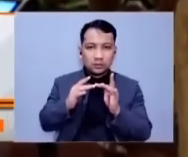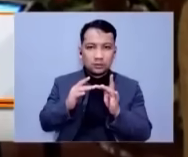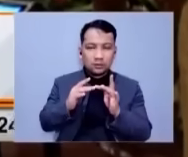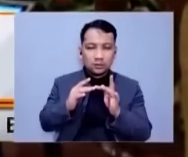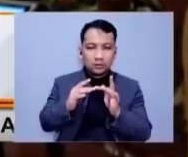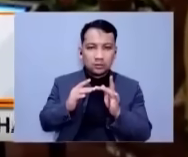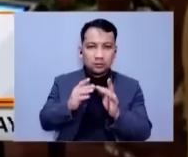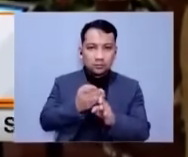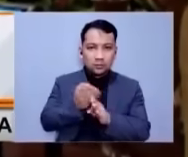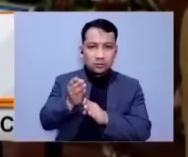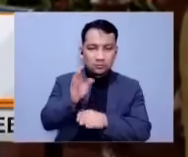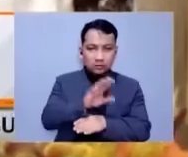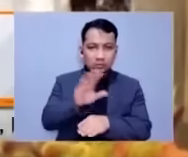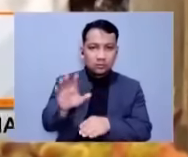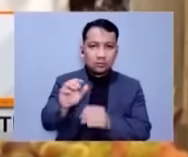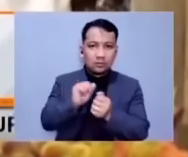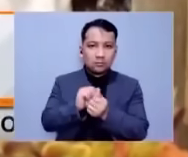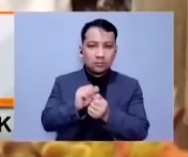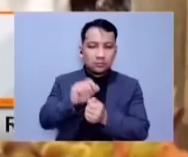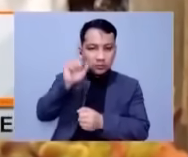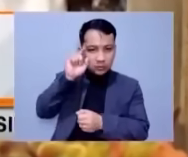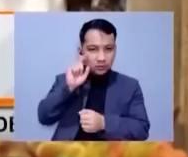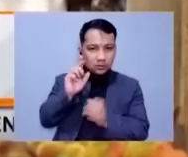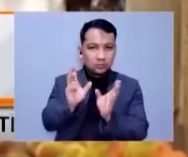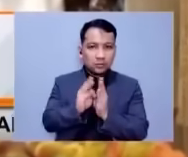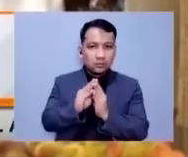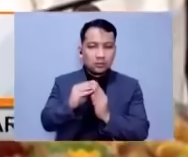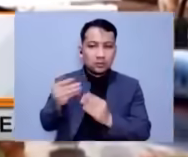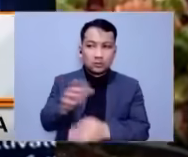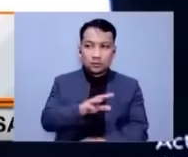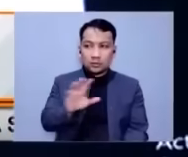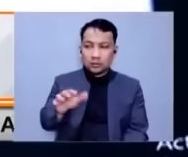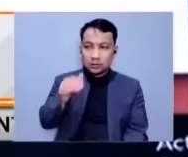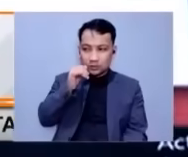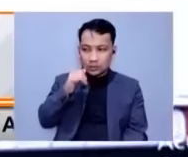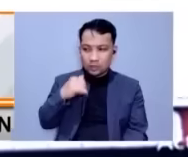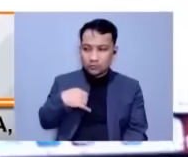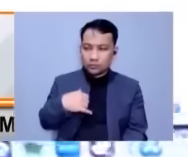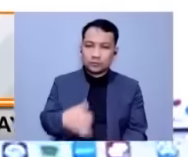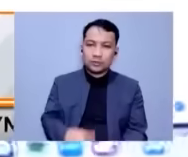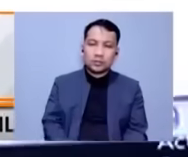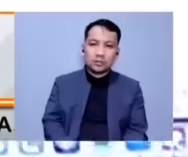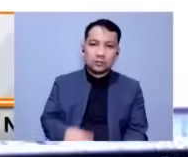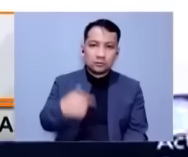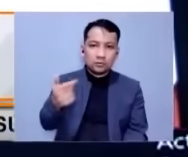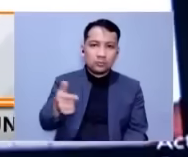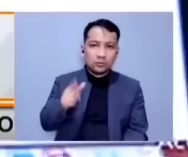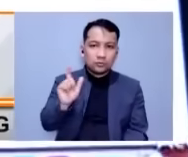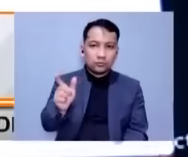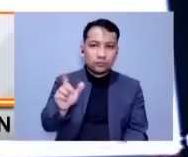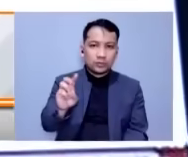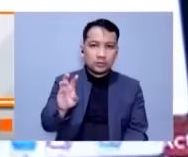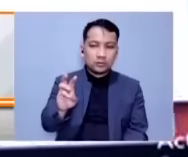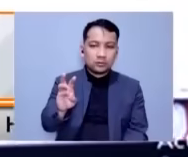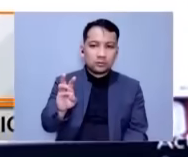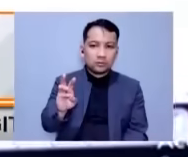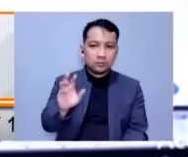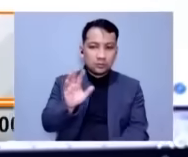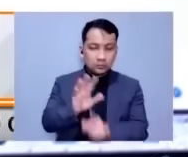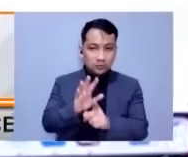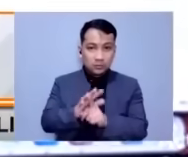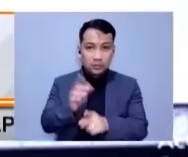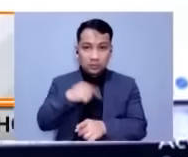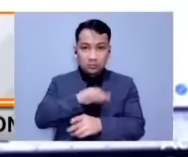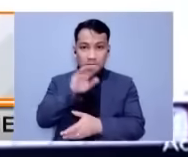direktiba ng Pangulo kasunod ng sectoral meeting nila sa Malacanang kahapon. Mula kasi noong 2016, naging sentro na ang Pilipinas